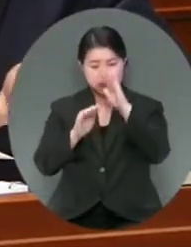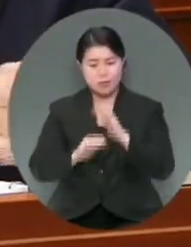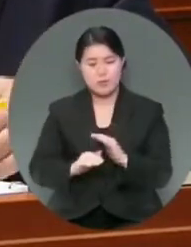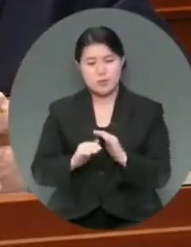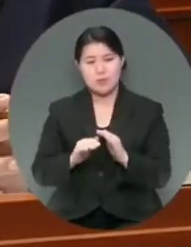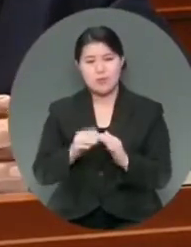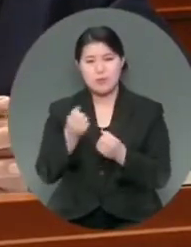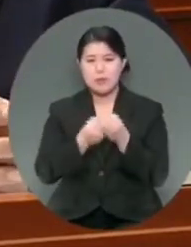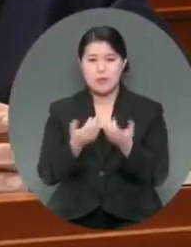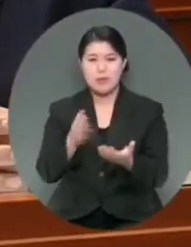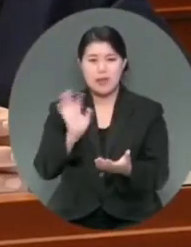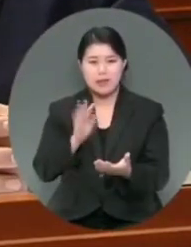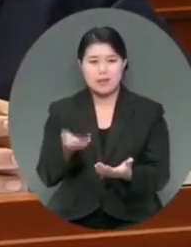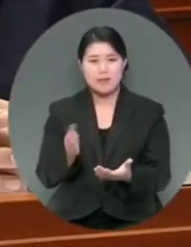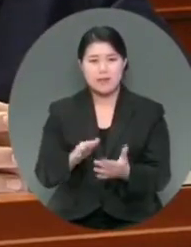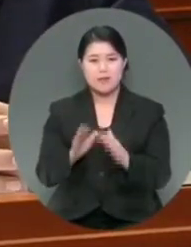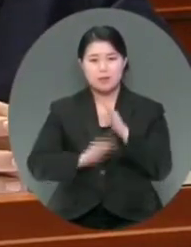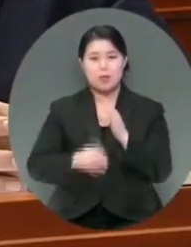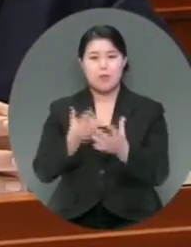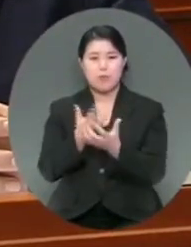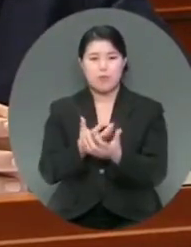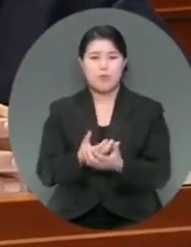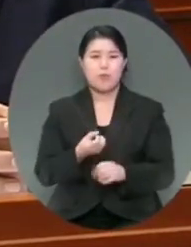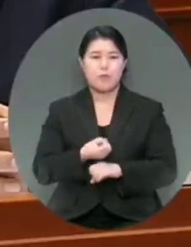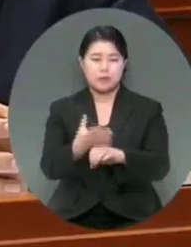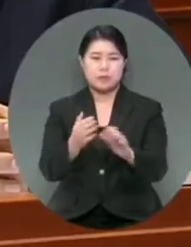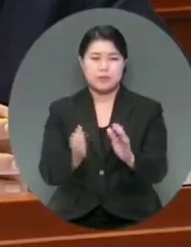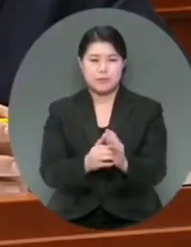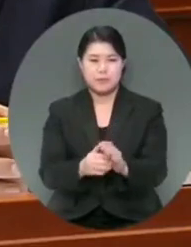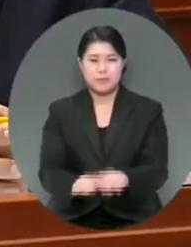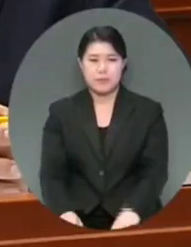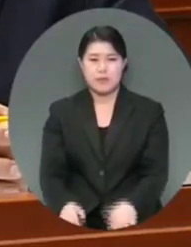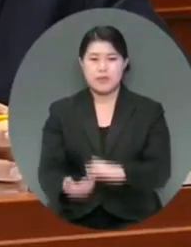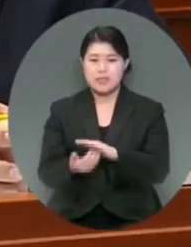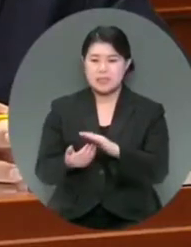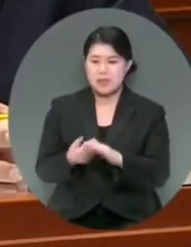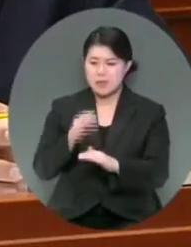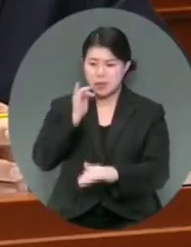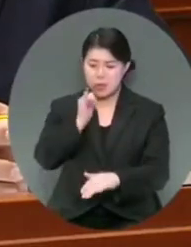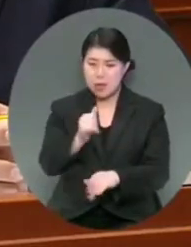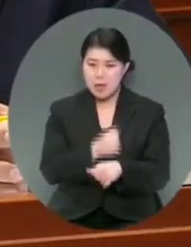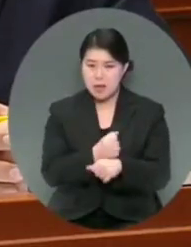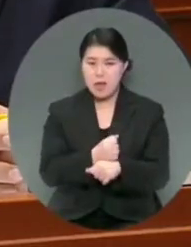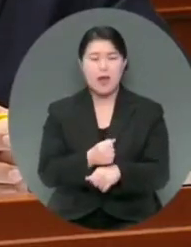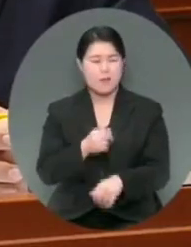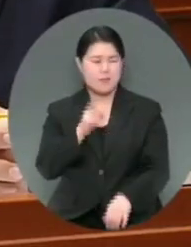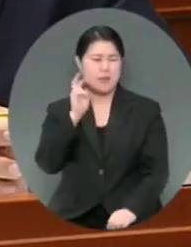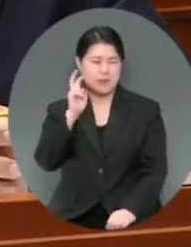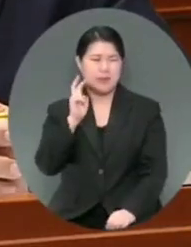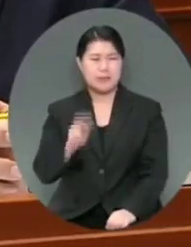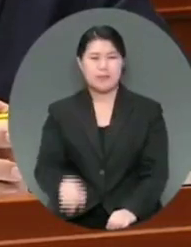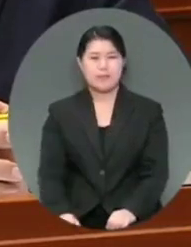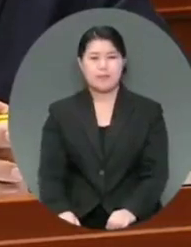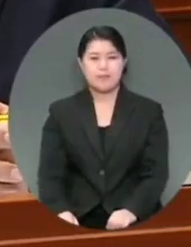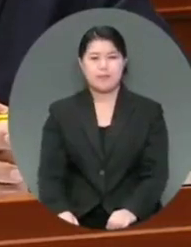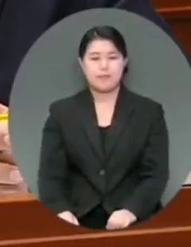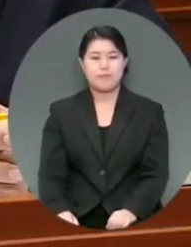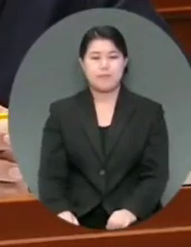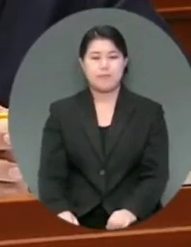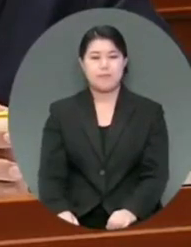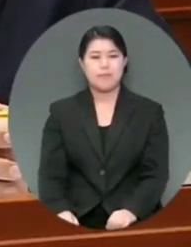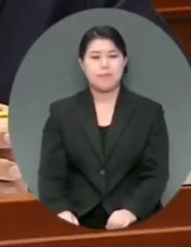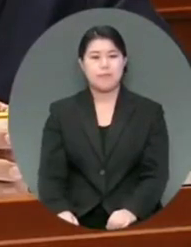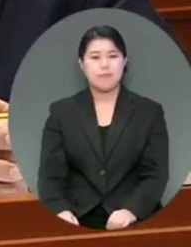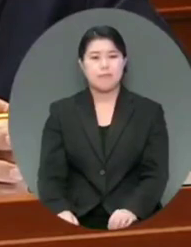안 했습니다만 그걸 공문으로 해서 문서로 보냈습니다. 그러니까 공문 보내기 전에 전화를 먼저 했다는 거예요? 네, 아마 그랬을 겁니다. 네.